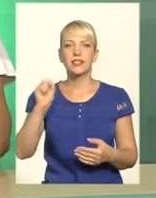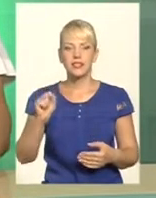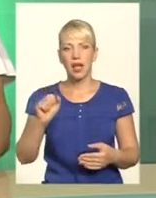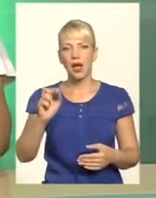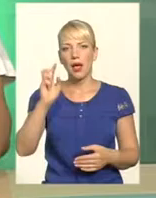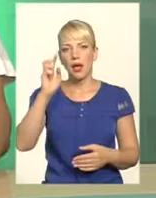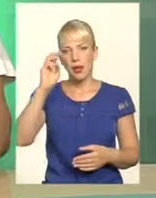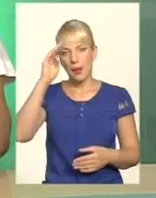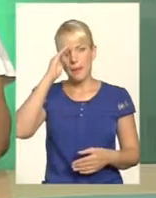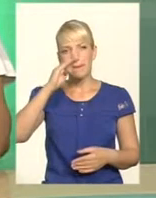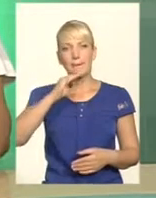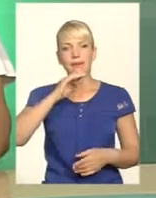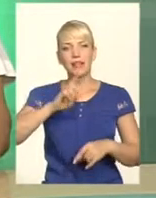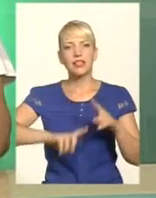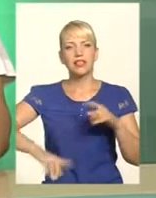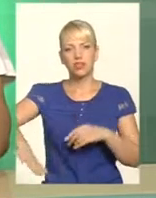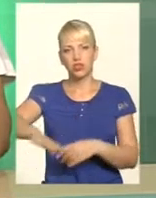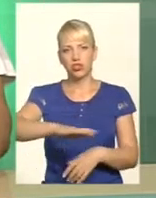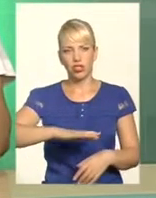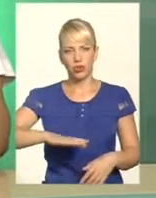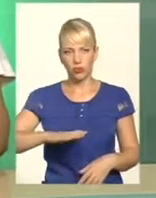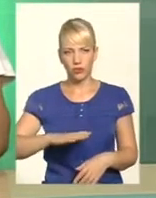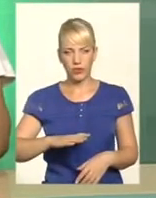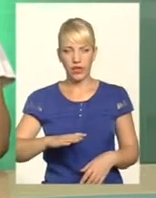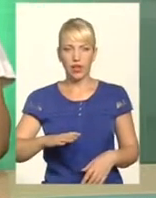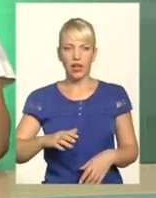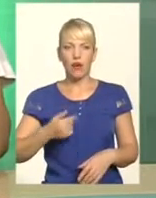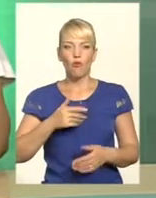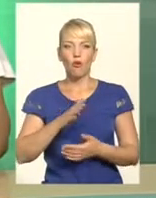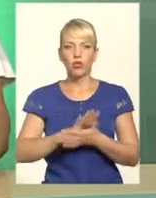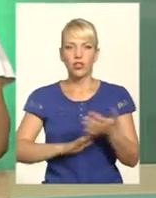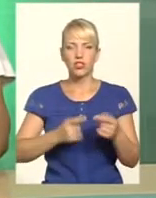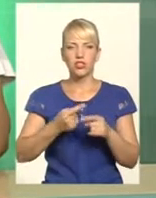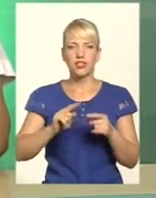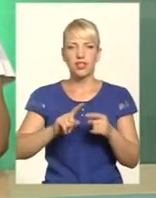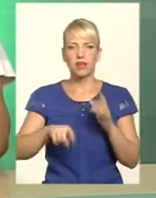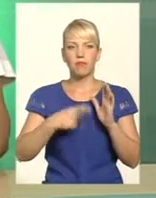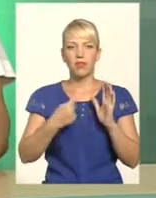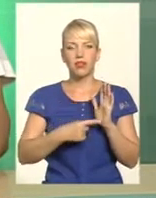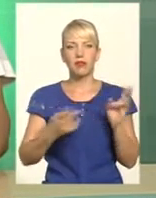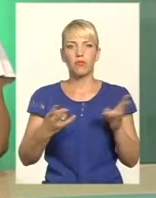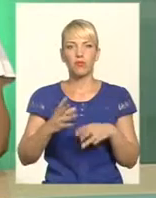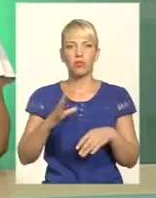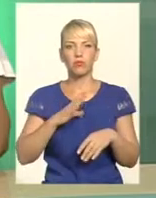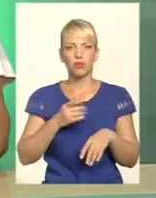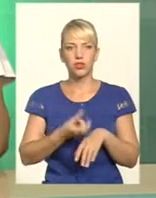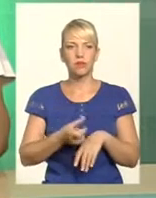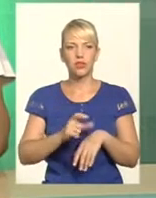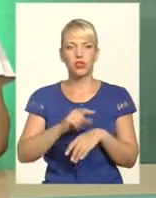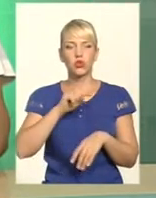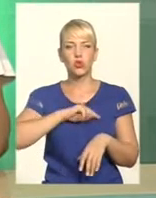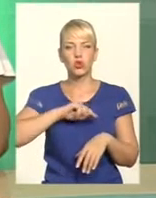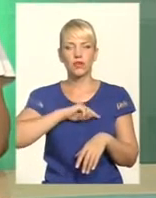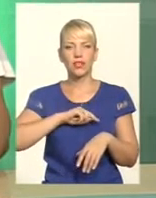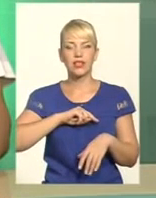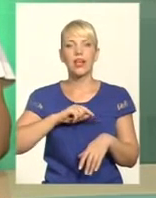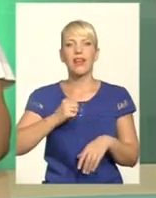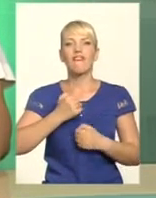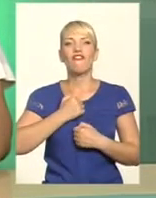В подальшому, я думаю, що це питання повинно бути більш стосуватися військових психологів, які